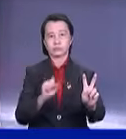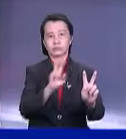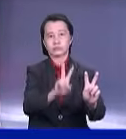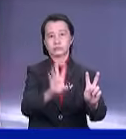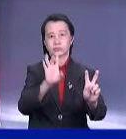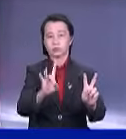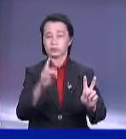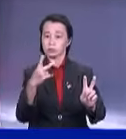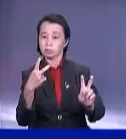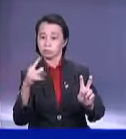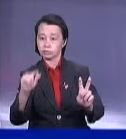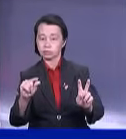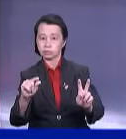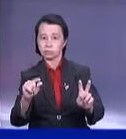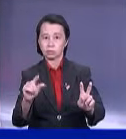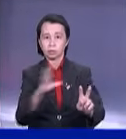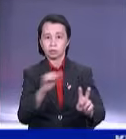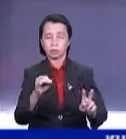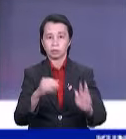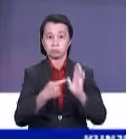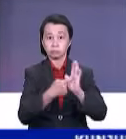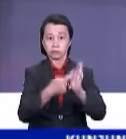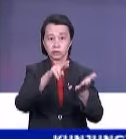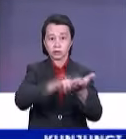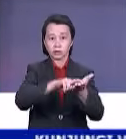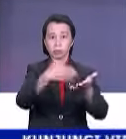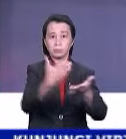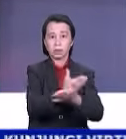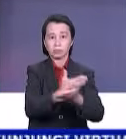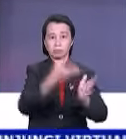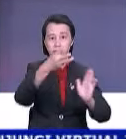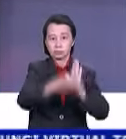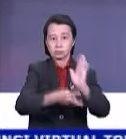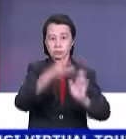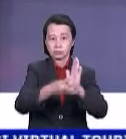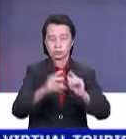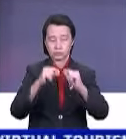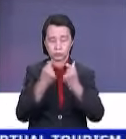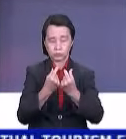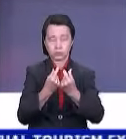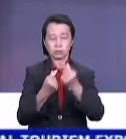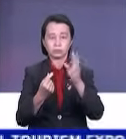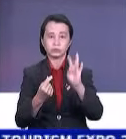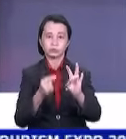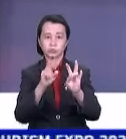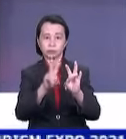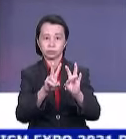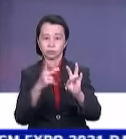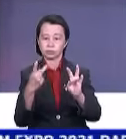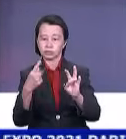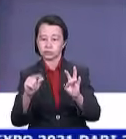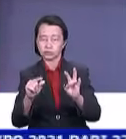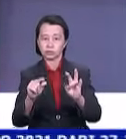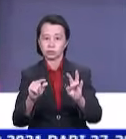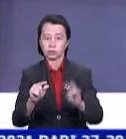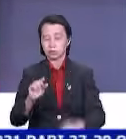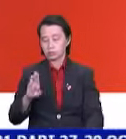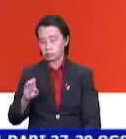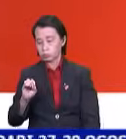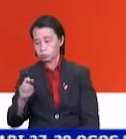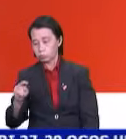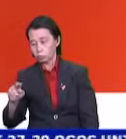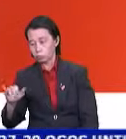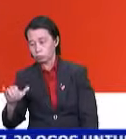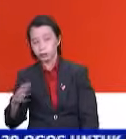228 kg sekaligus mencatat rekor baru paralympic dalam kategori 7 plus 2 kg menurut body